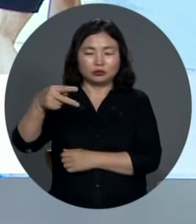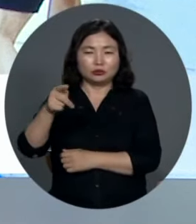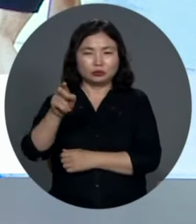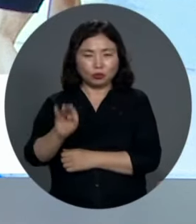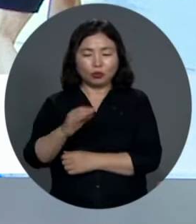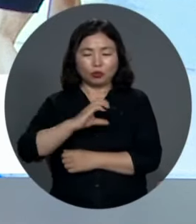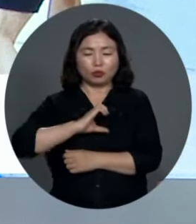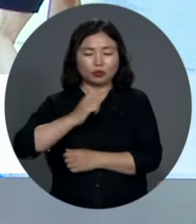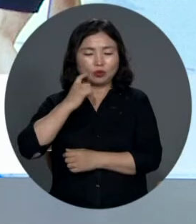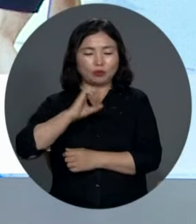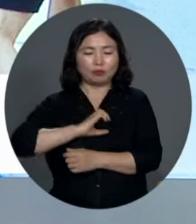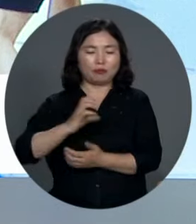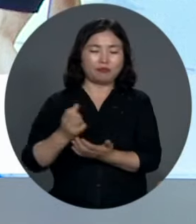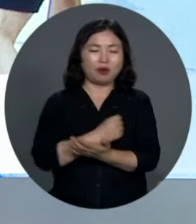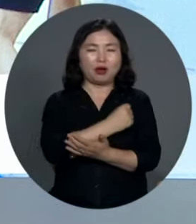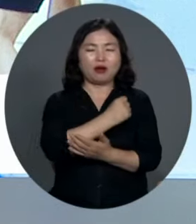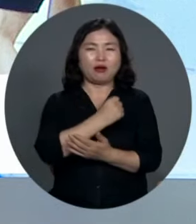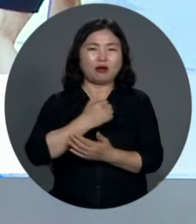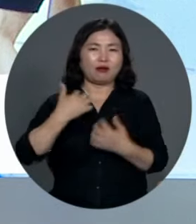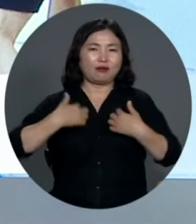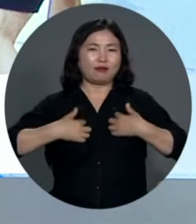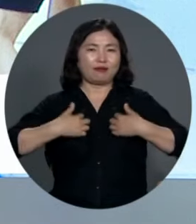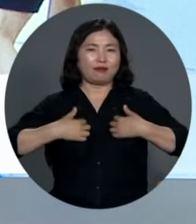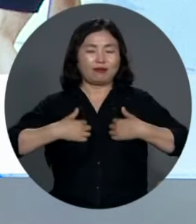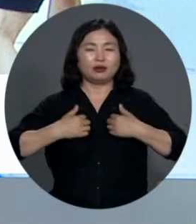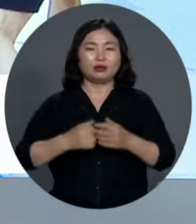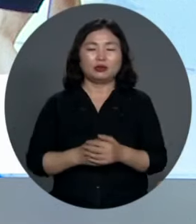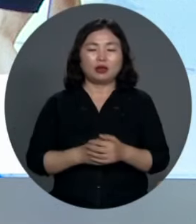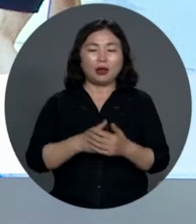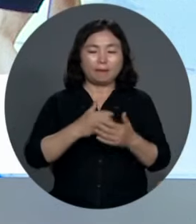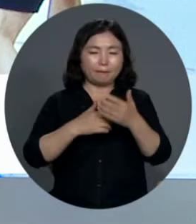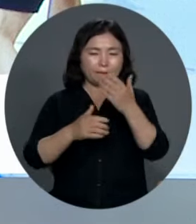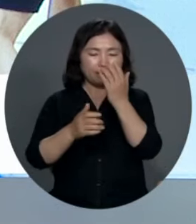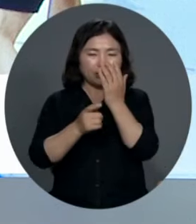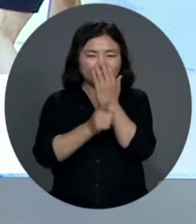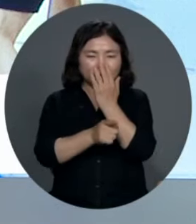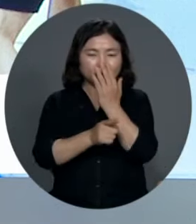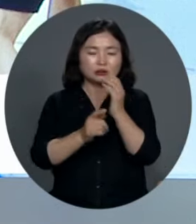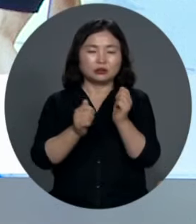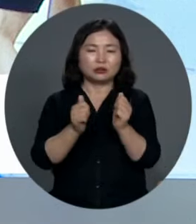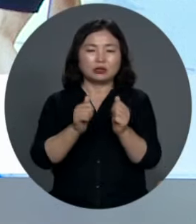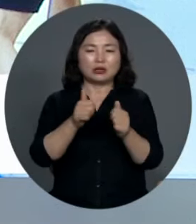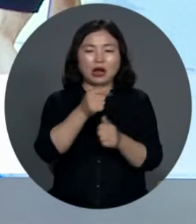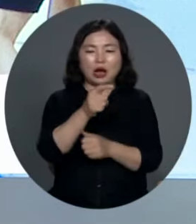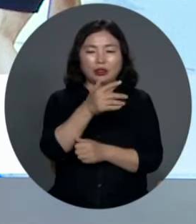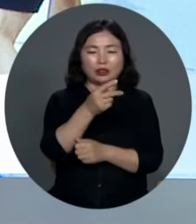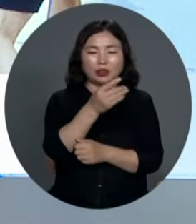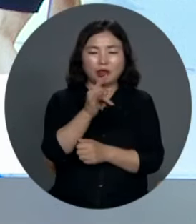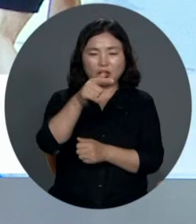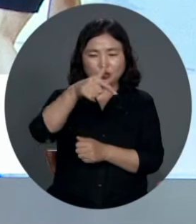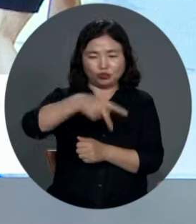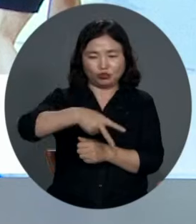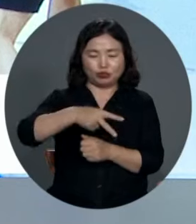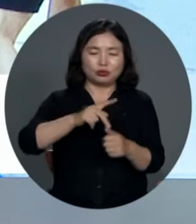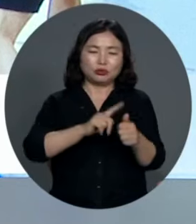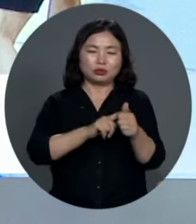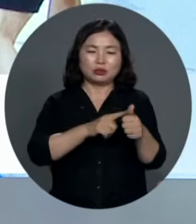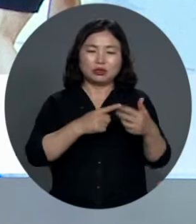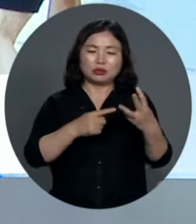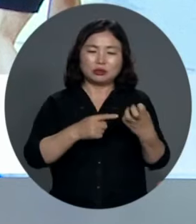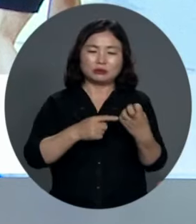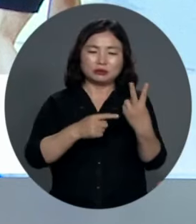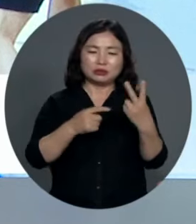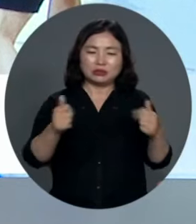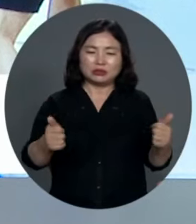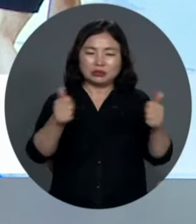따내면서 국민들에게 큰 기쁨을 안겨줬습니다. 펜싱 남자 개인전에 출전한 하태규 선수는 아쉽게도 32강에서